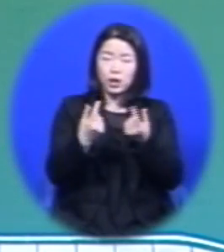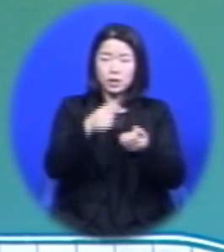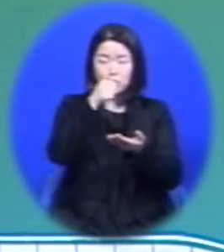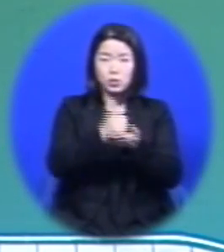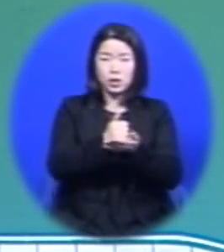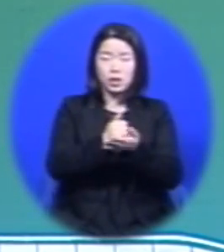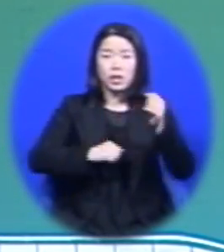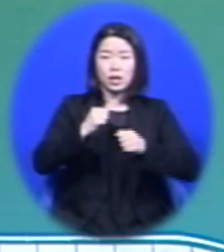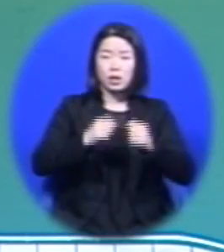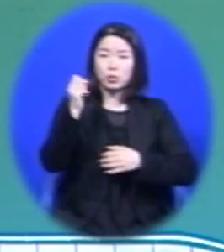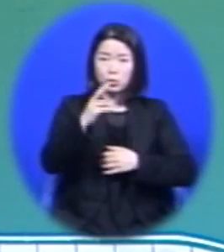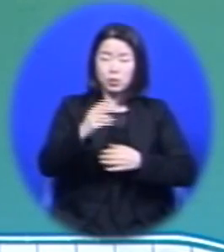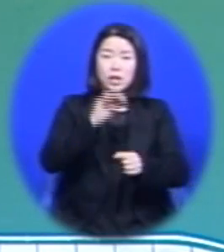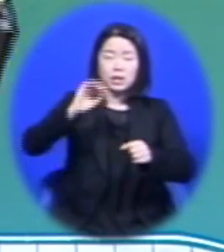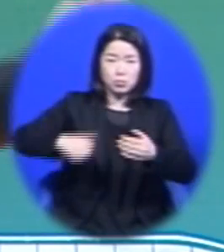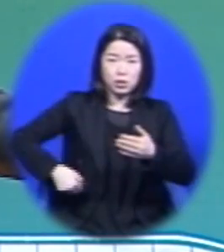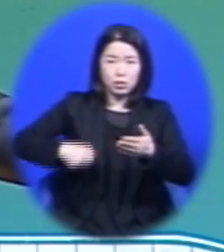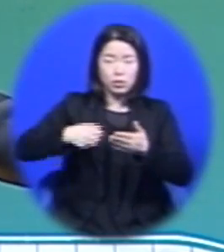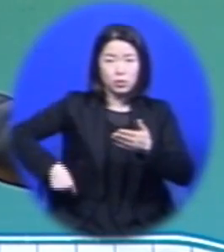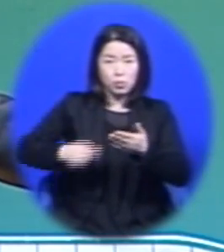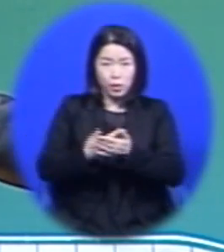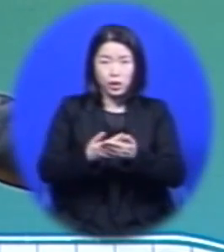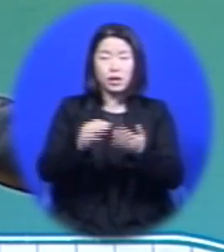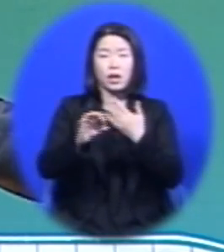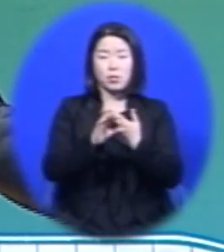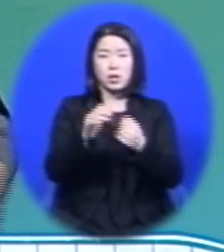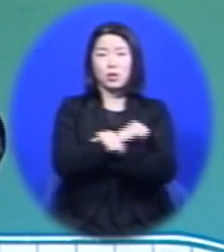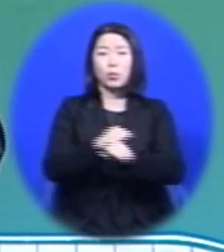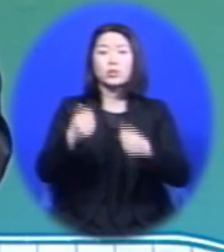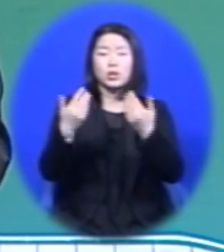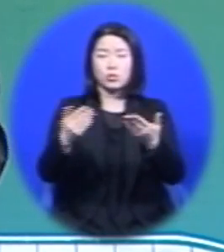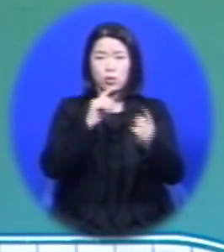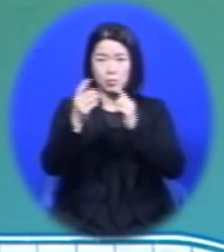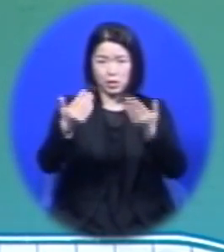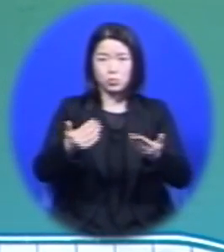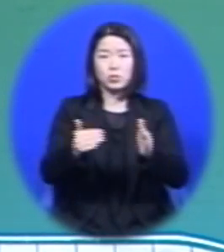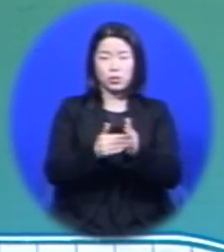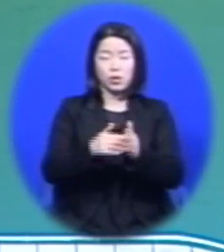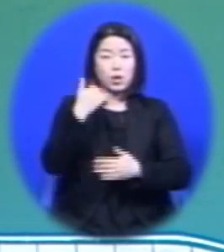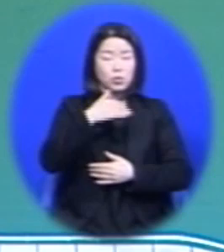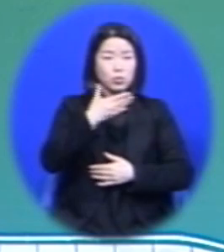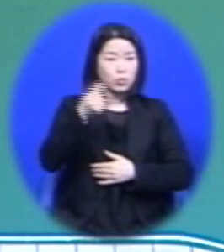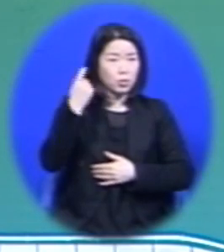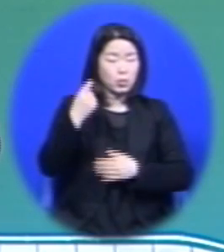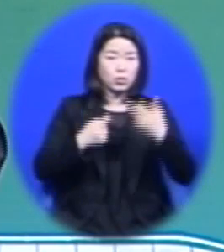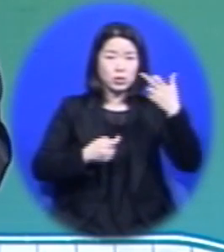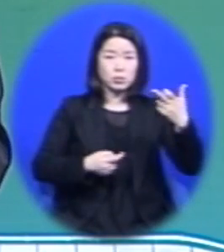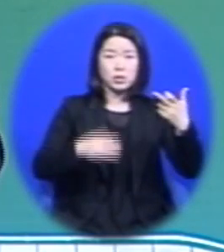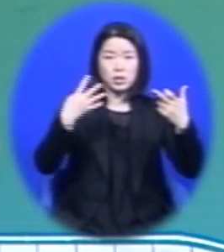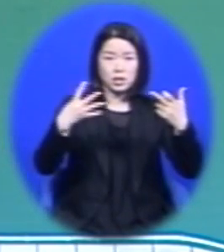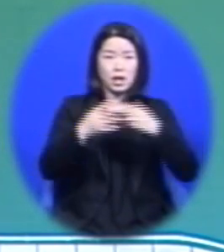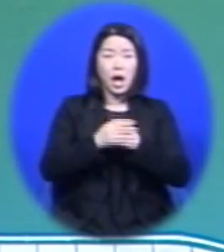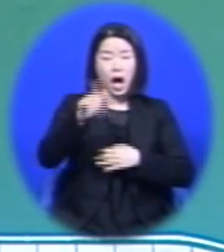또 잘못했다고 하면 용서해 주라고 하셨습니다. 누가복음 17장 4절입니다. 만일